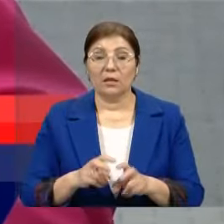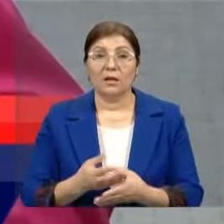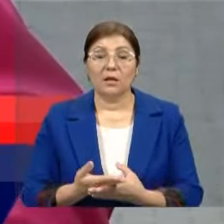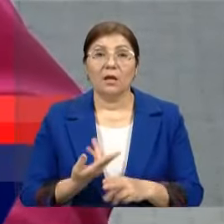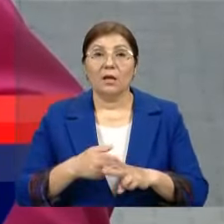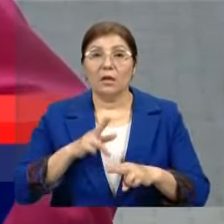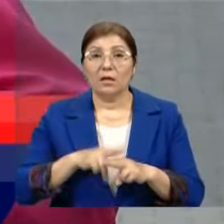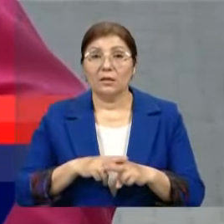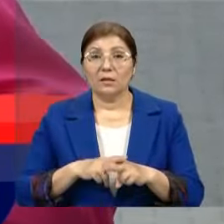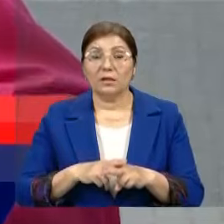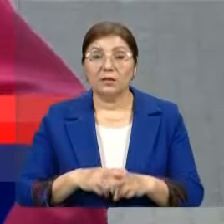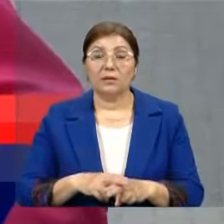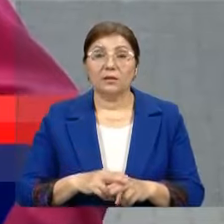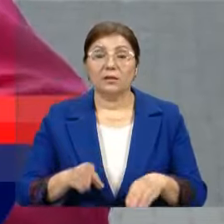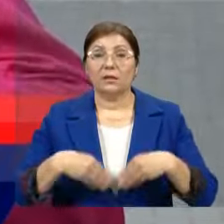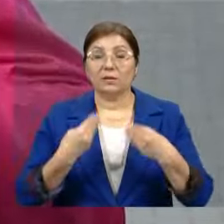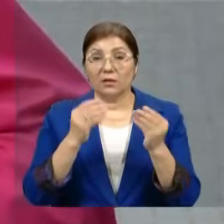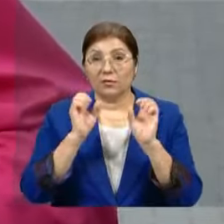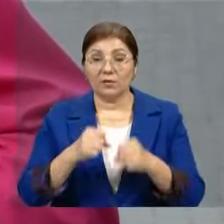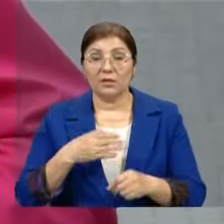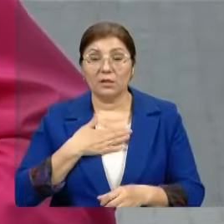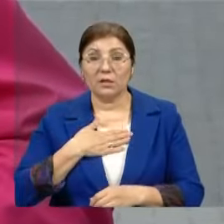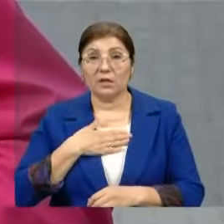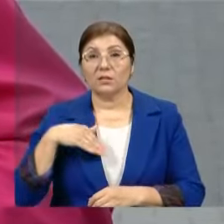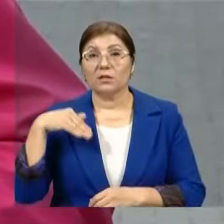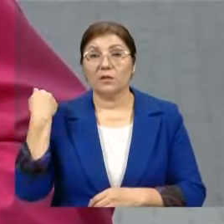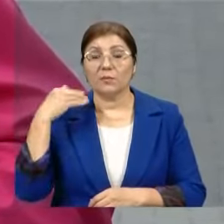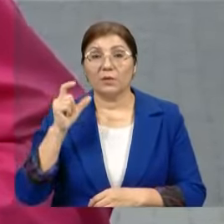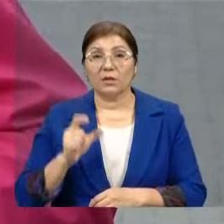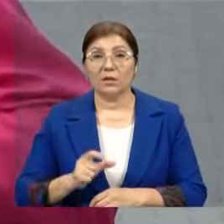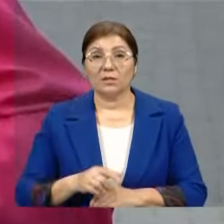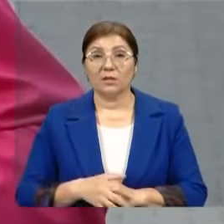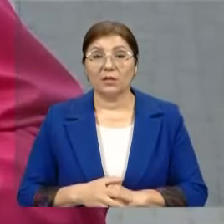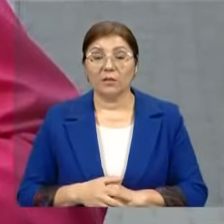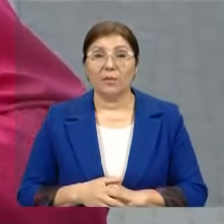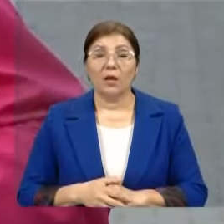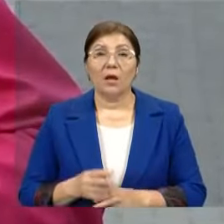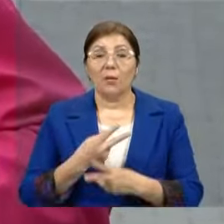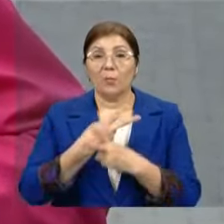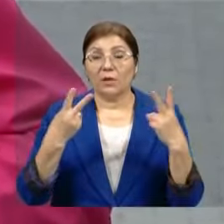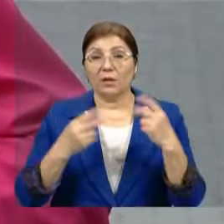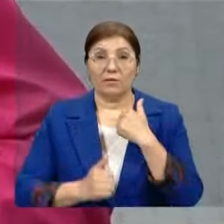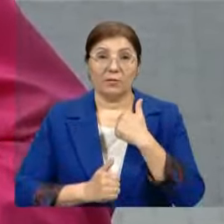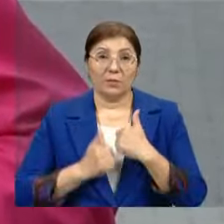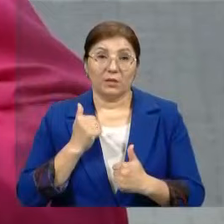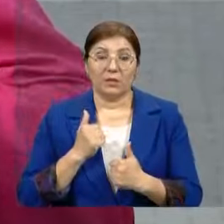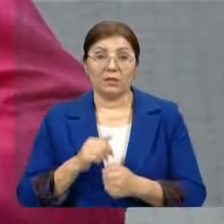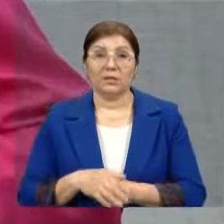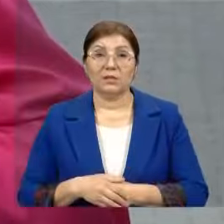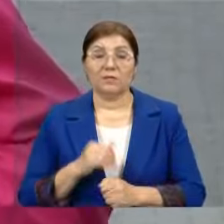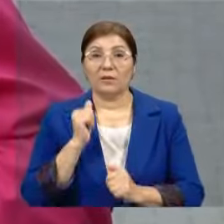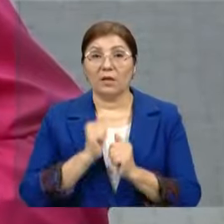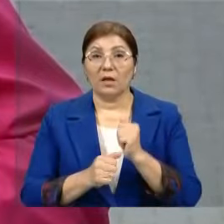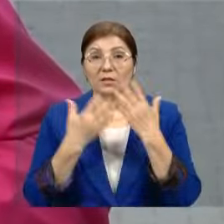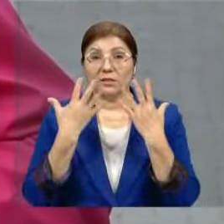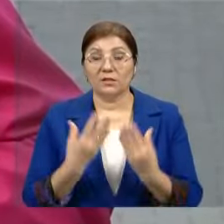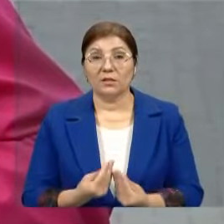раз дает возможность нашим гражданам проявить патриотизм